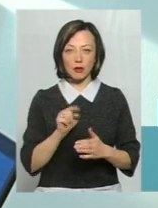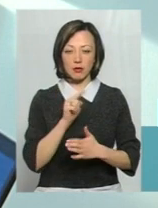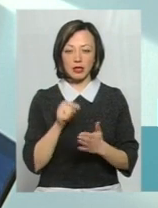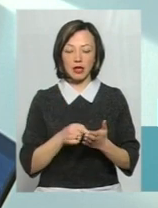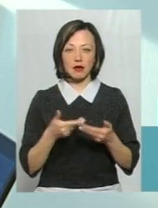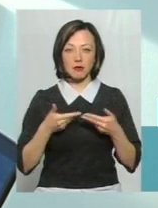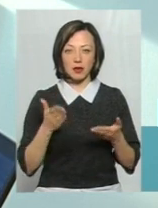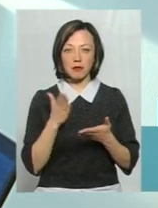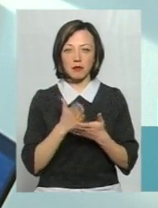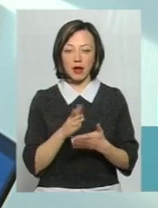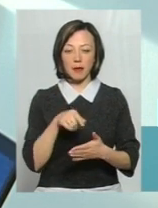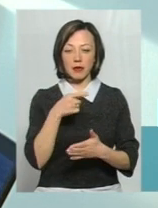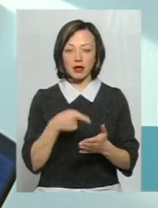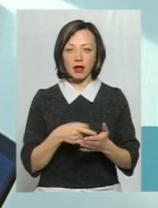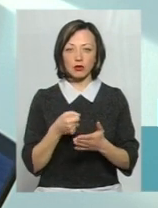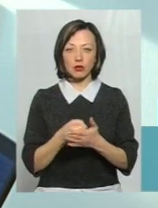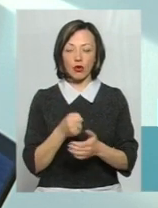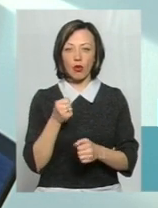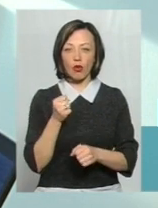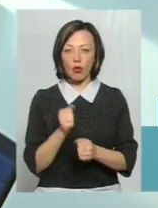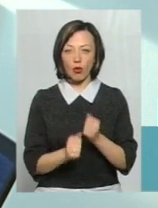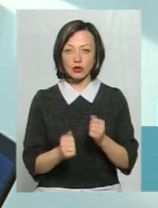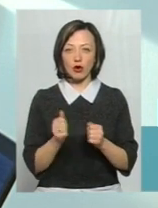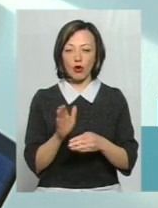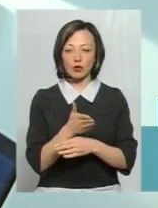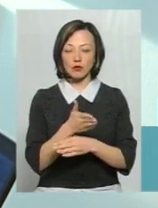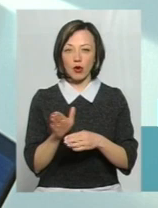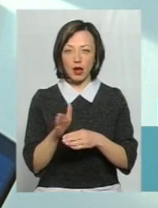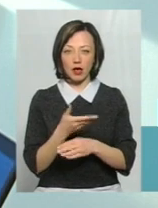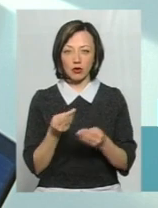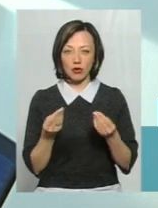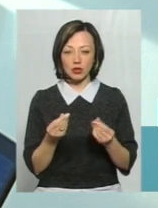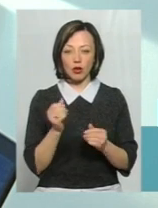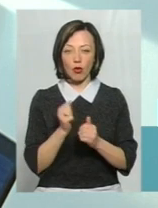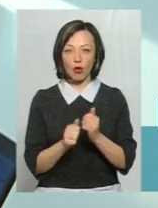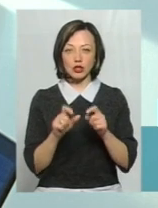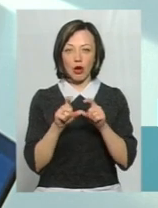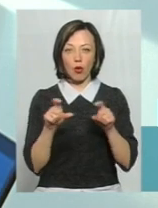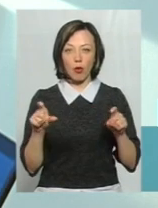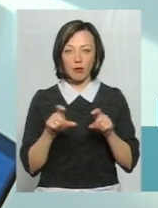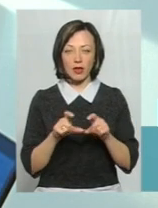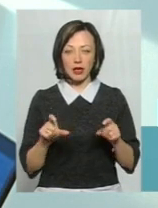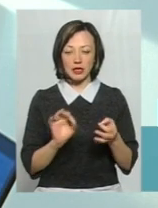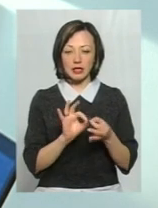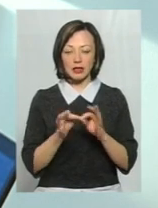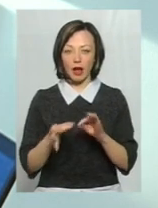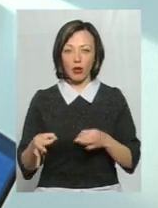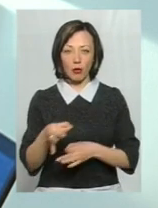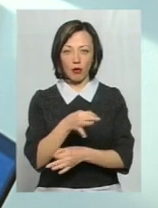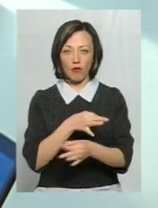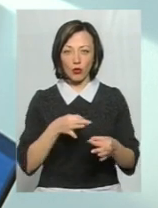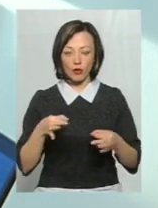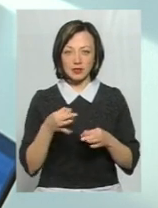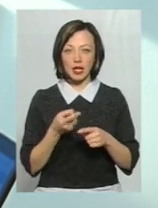практично мали питання до кожного головного розпорядника коштів, до розпорядників коштів. Кожний об'єкт детально обговорюється. І